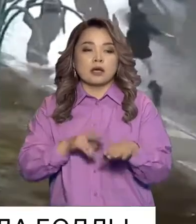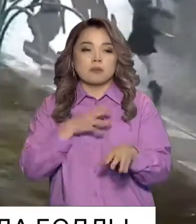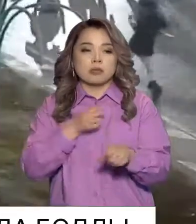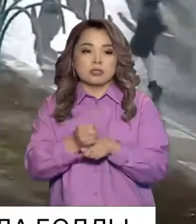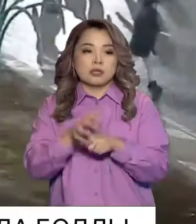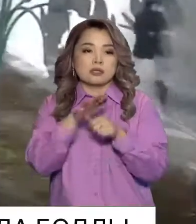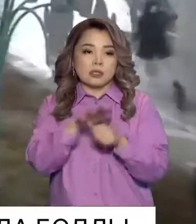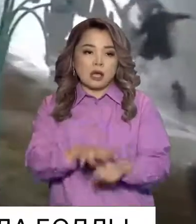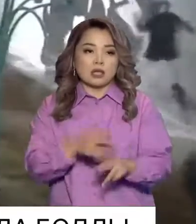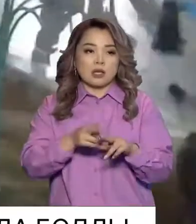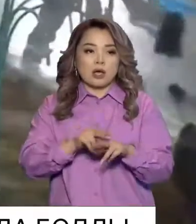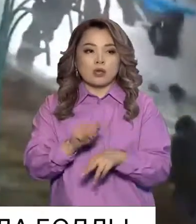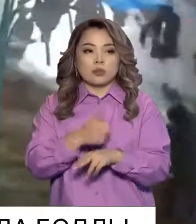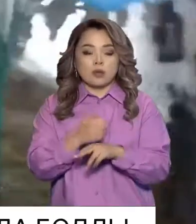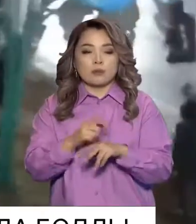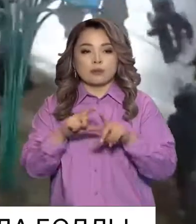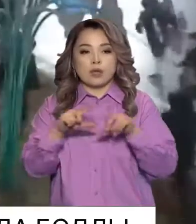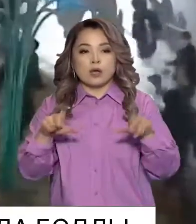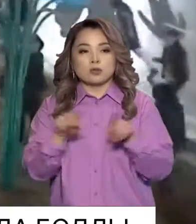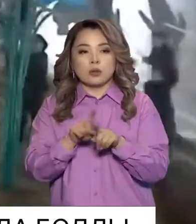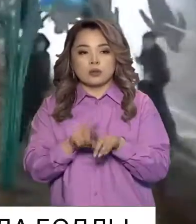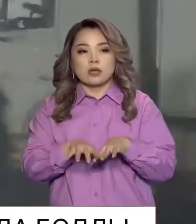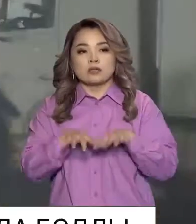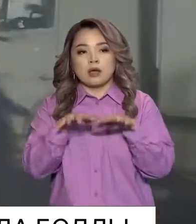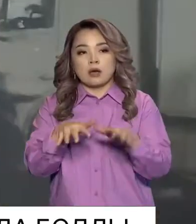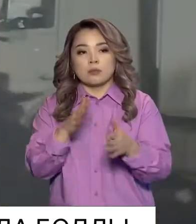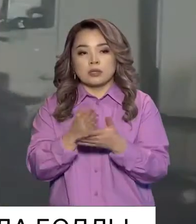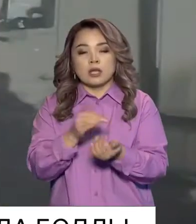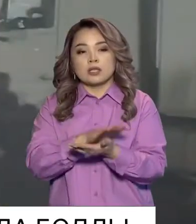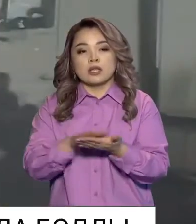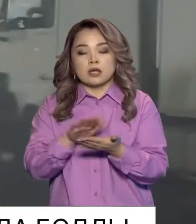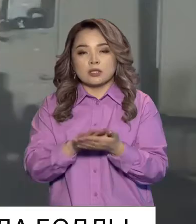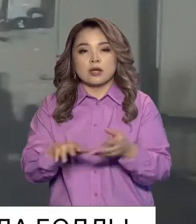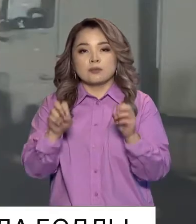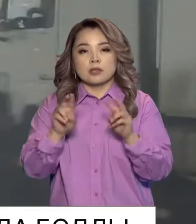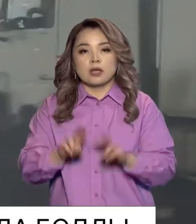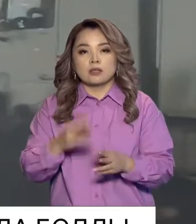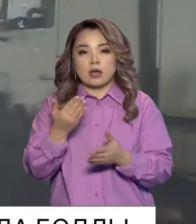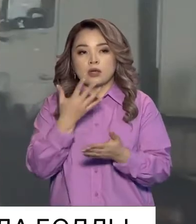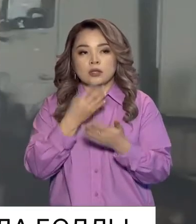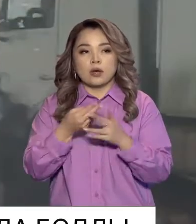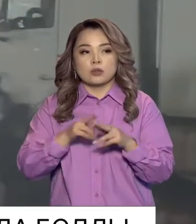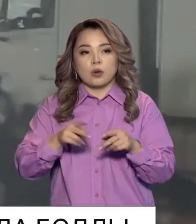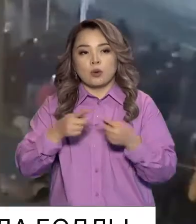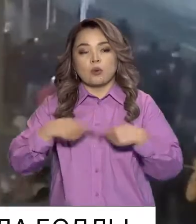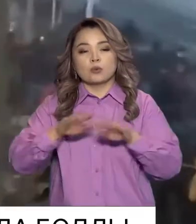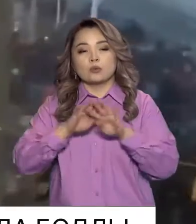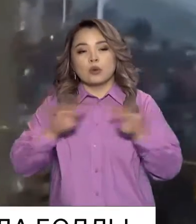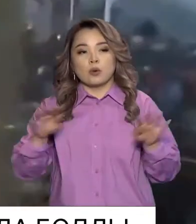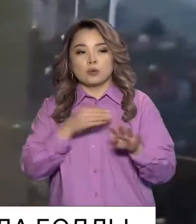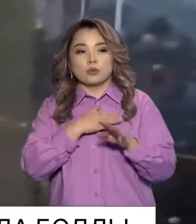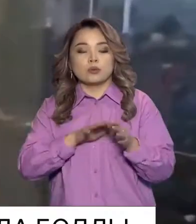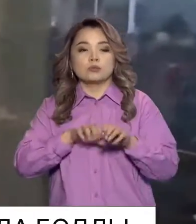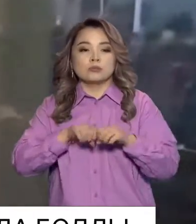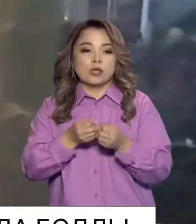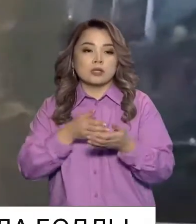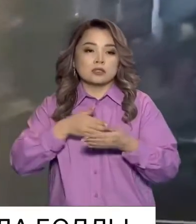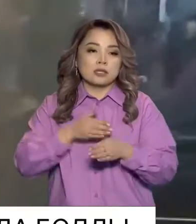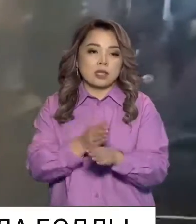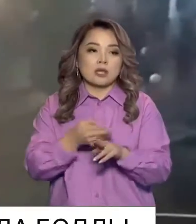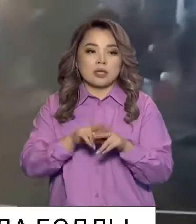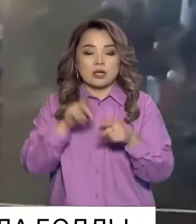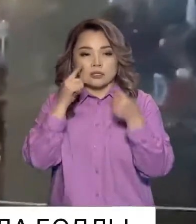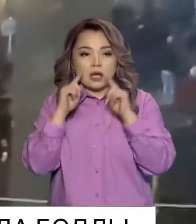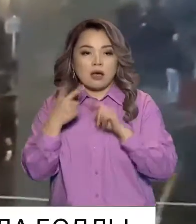көрсетіп әкімдікке дүрсе қоя береді. Түн жарымда Алматы тазалық мекемесінің көлігін мініп алып қоршауда бұзуға әрекеттенеді. Полицейлер шулы жарық